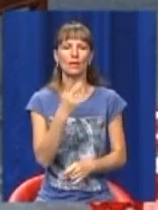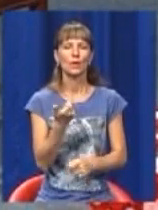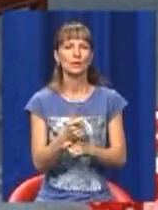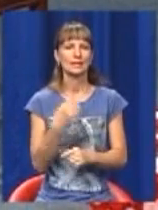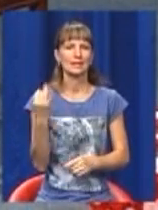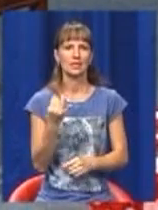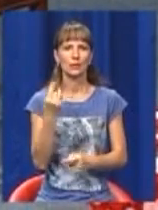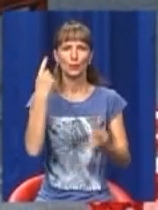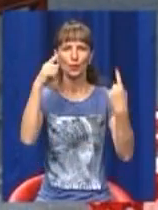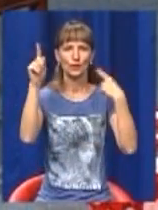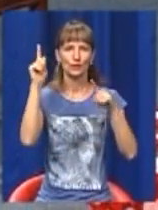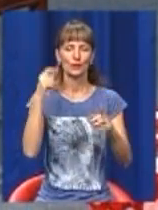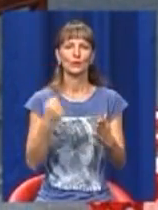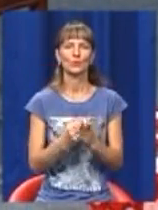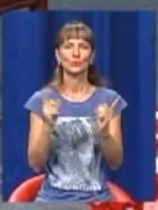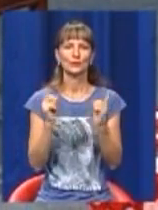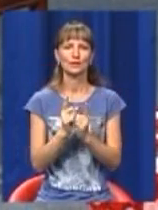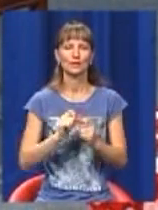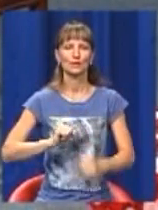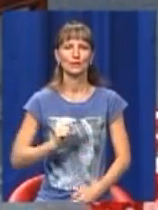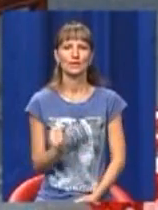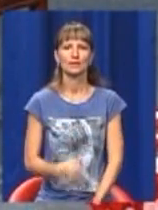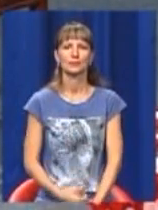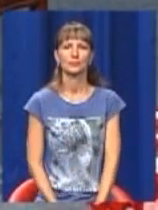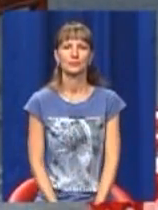дуже цікавий мультфільм. До побачення, друзі.